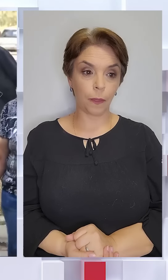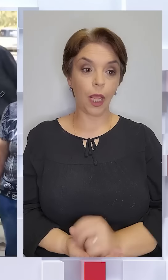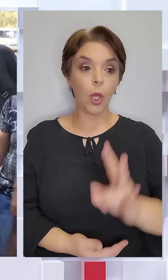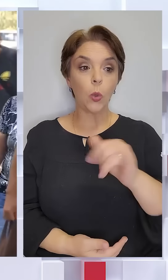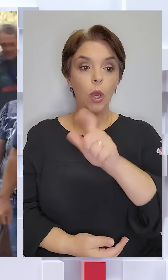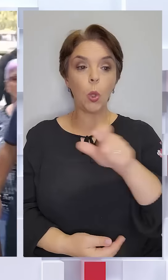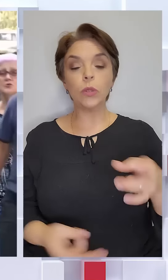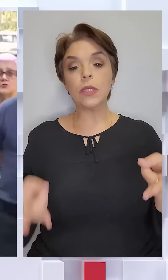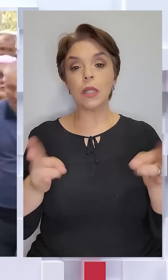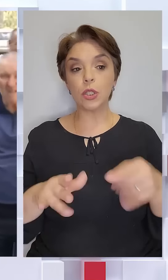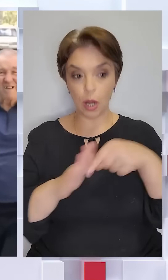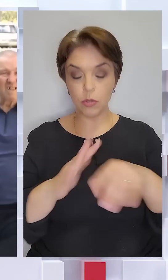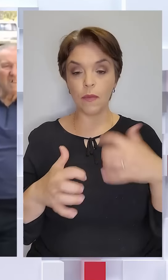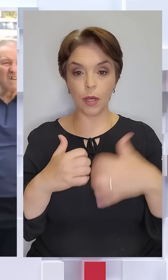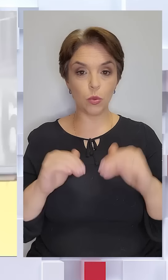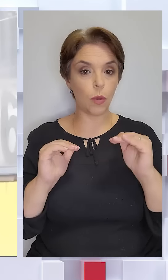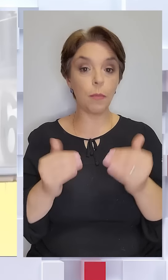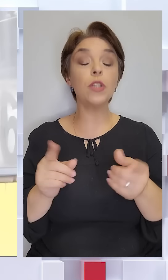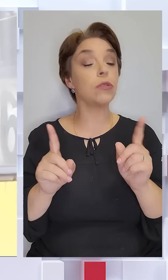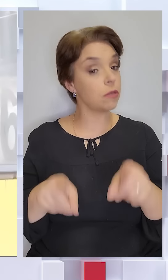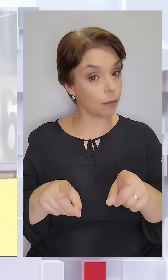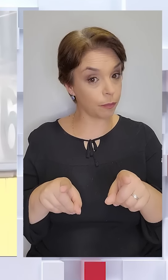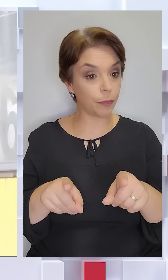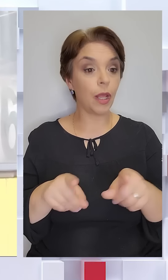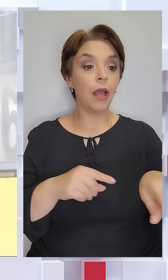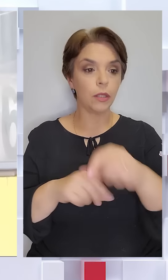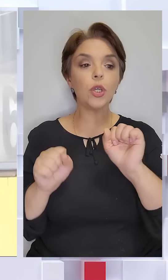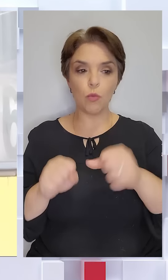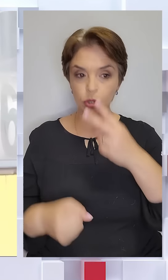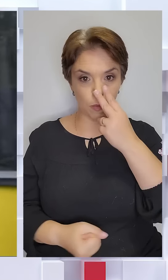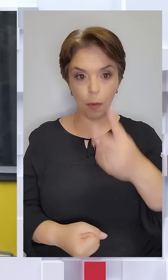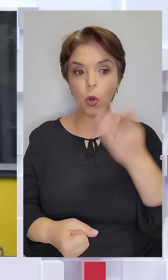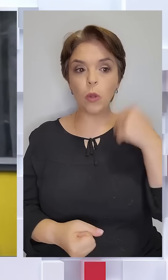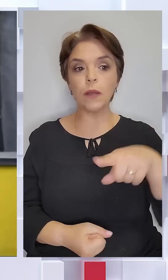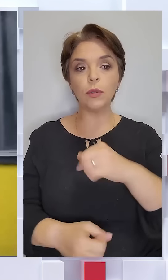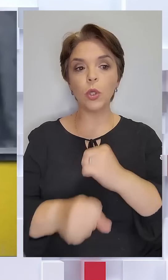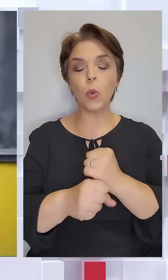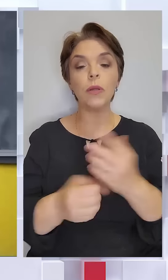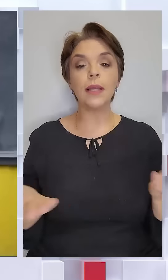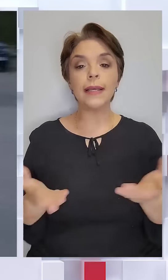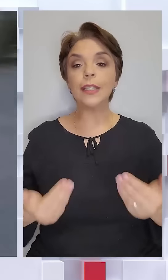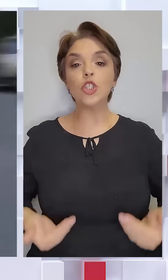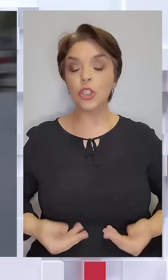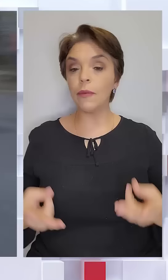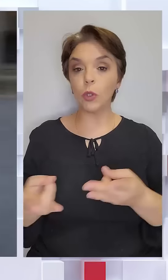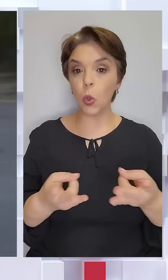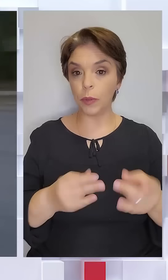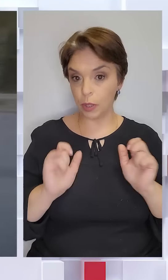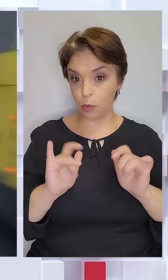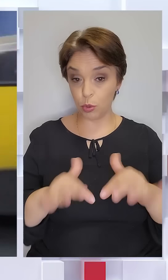Ну і люди залишаються в Херсоні, менше з тим, їх можна побачити, коли вони роблять якісь життєво